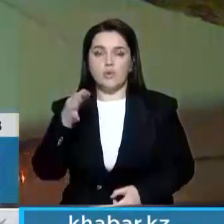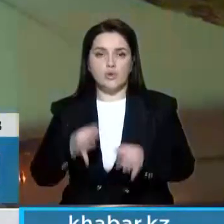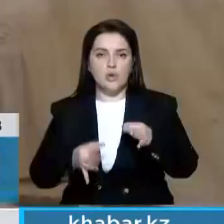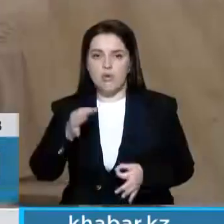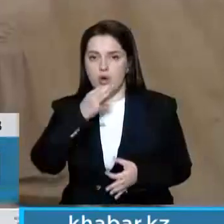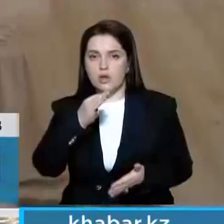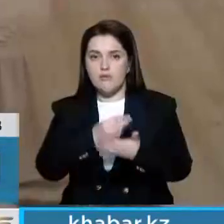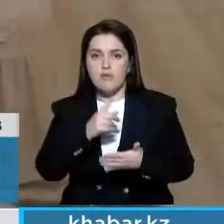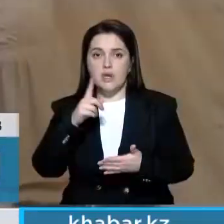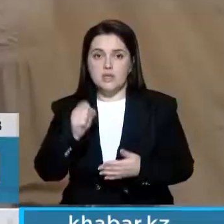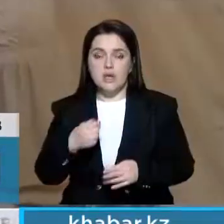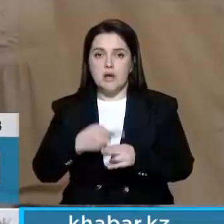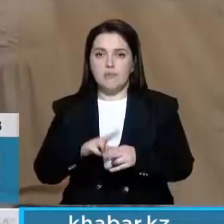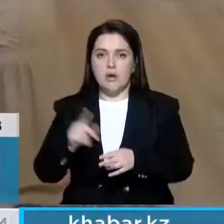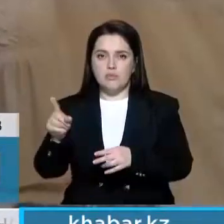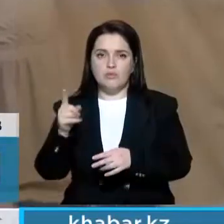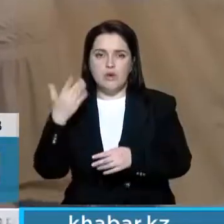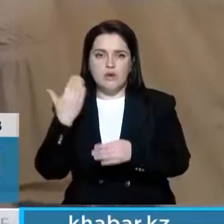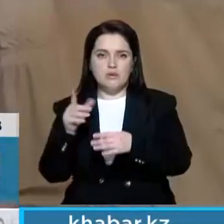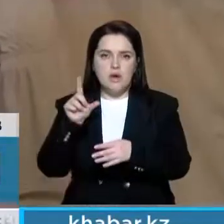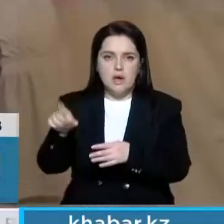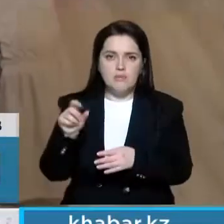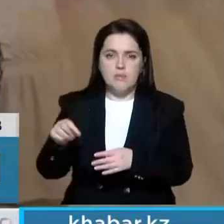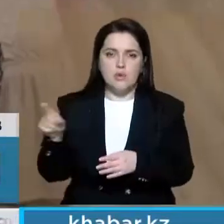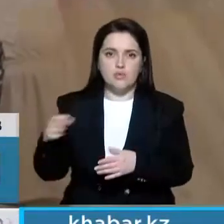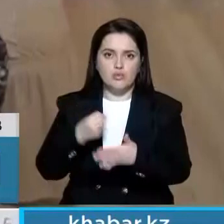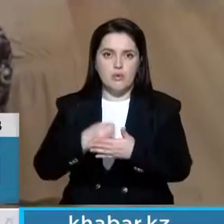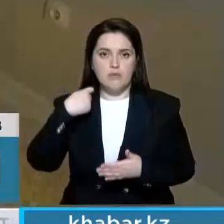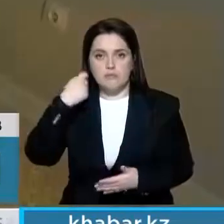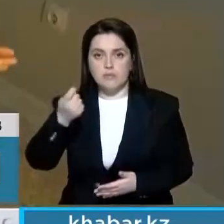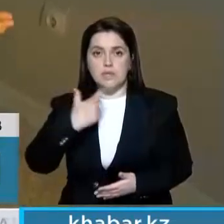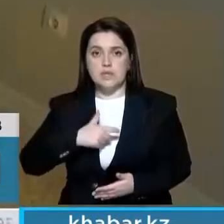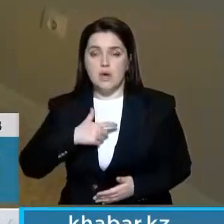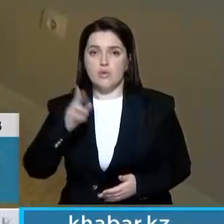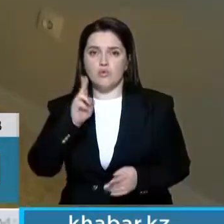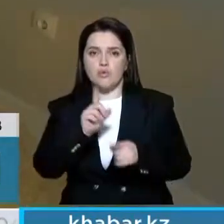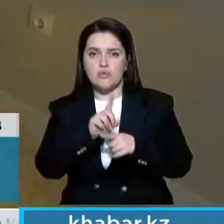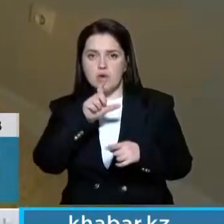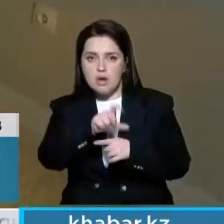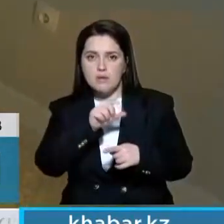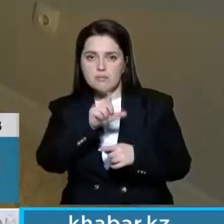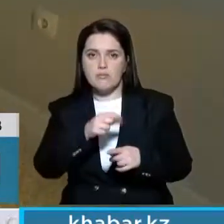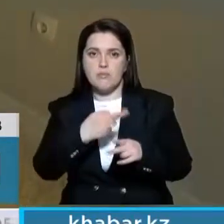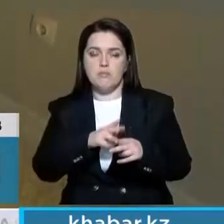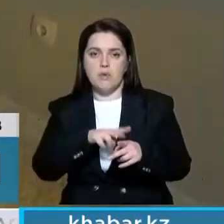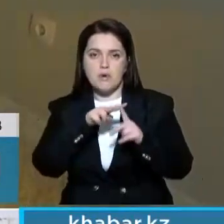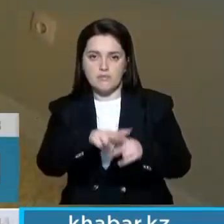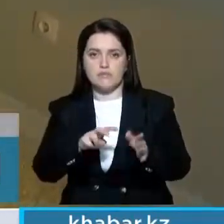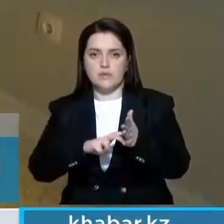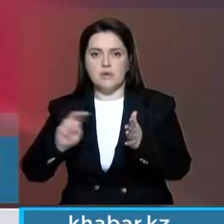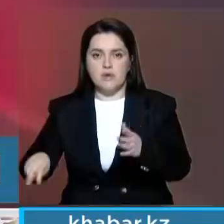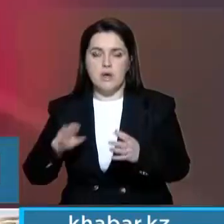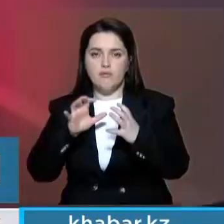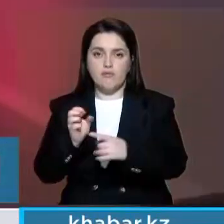ответственность за доведение или склонение к самоубийству и административную за булинг приставание и принудительную высадку из